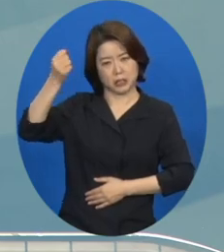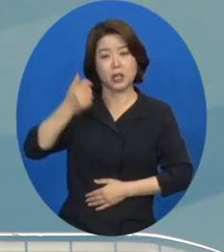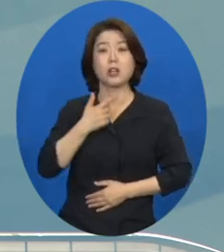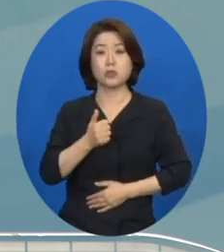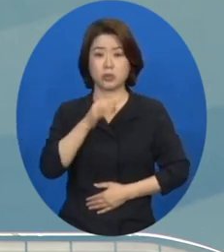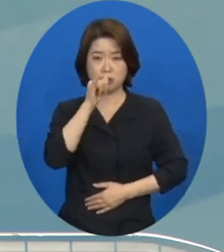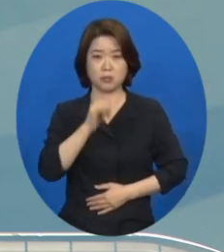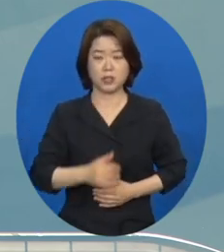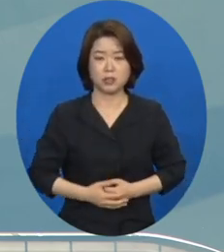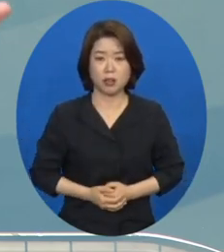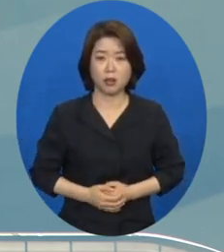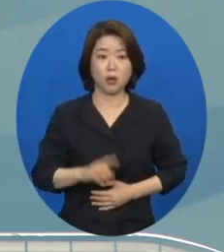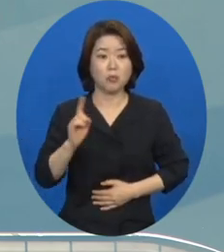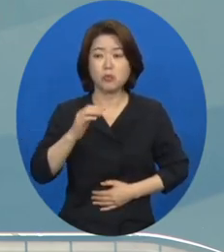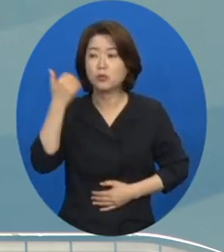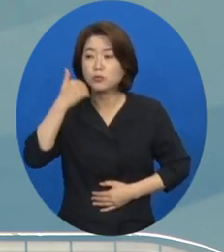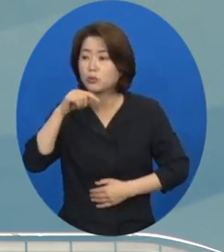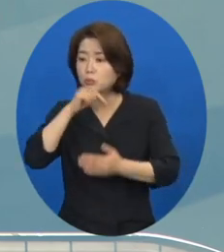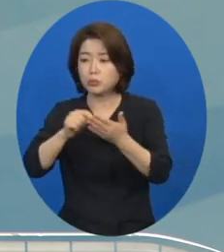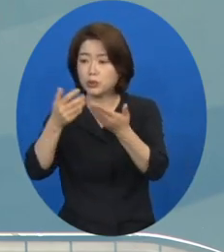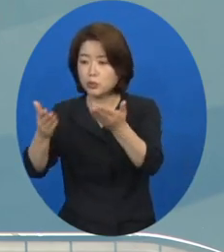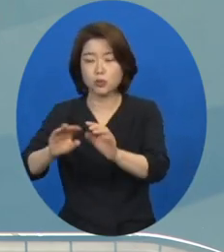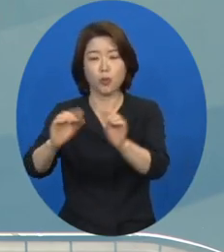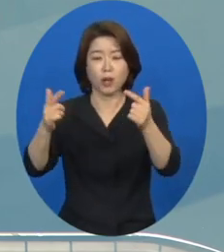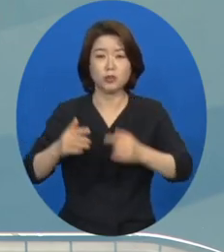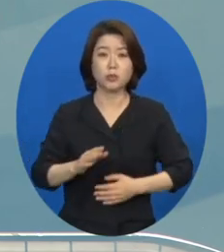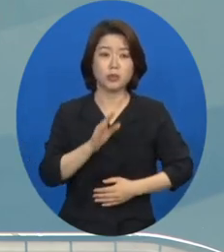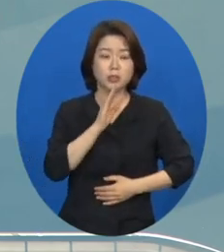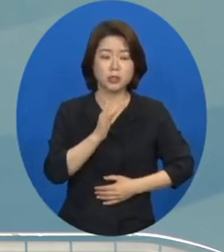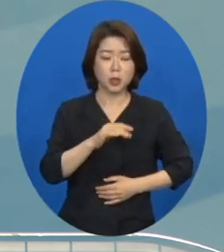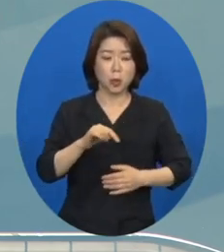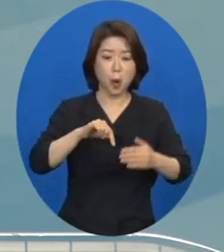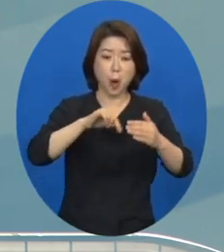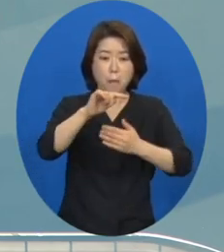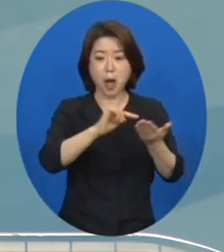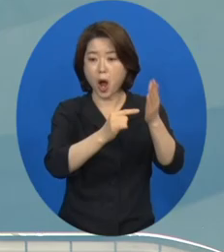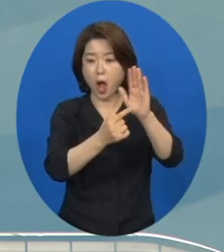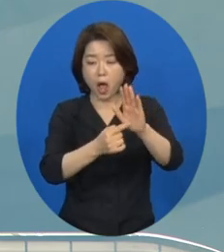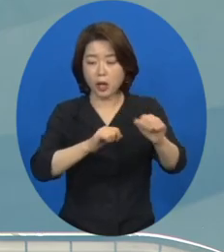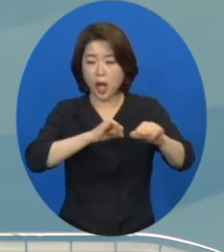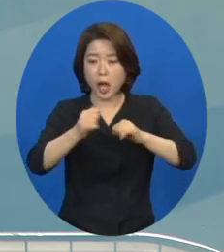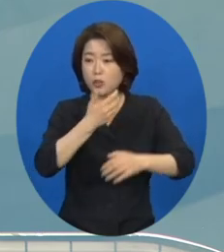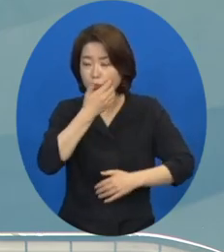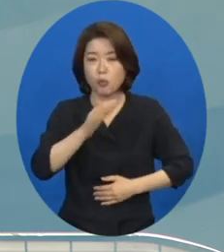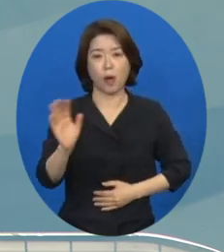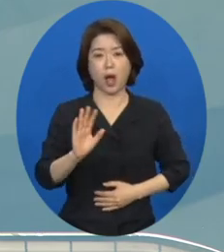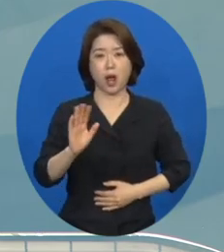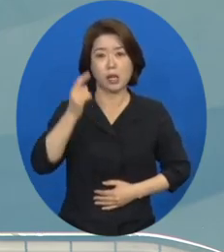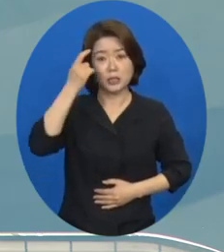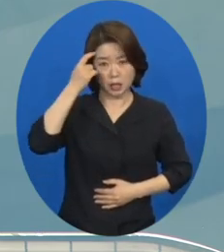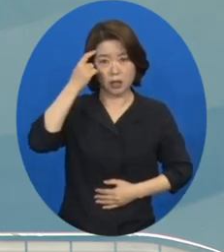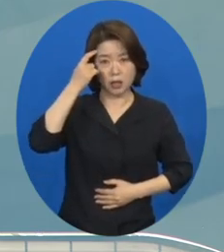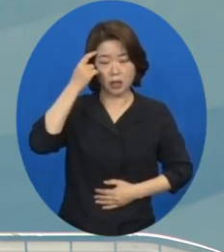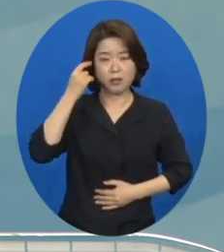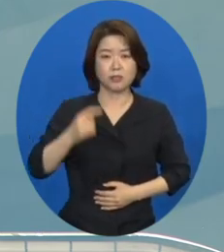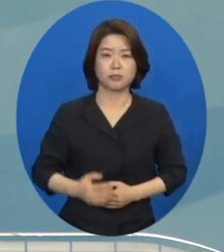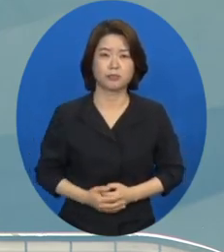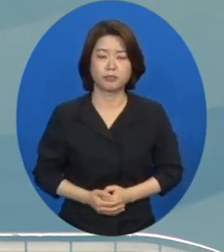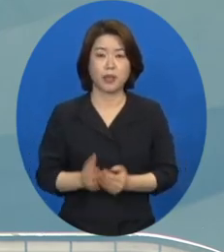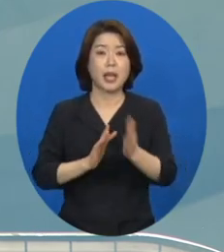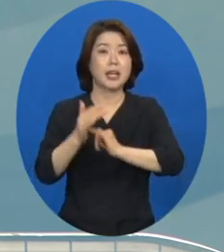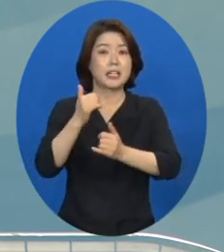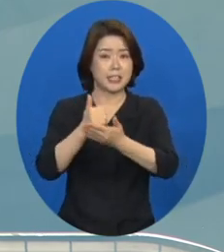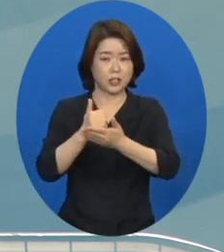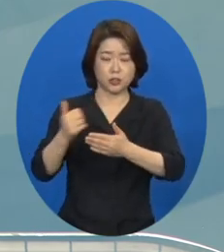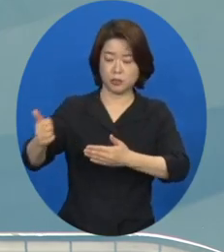했습니다. 그 뭐 누구에게 피해를 주는 것도 아니고 실제로 부끄러운 짓을 한 것도 아니니까 그렇게 생각을 했어요. 예수님이